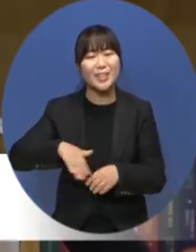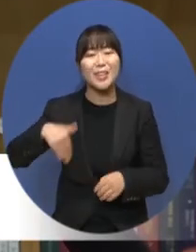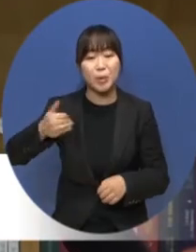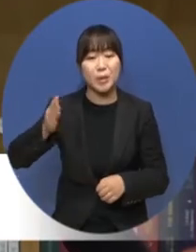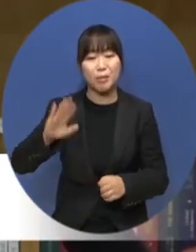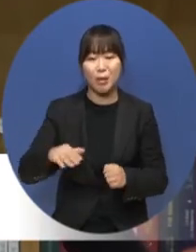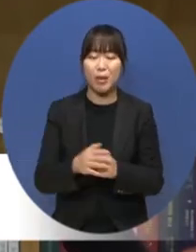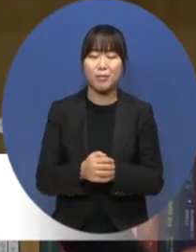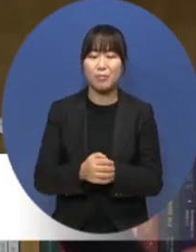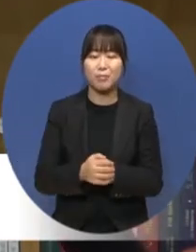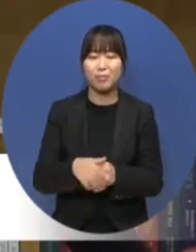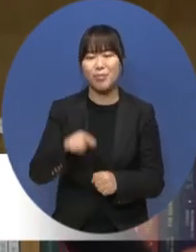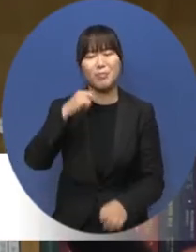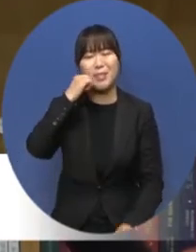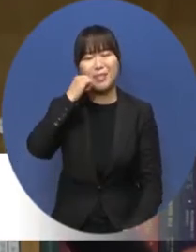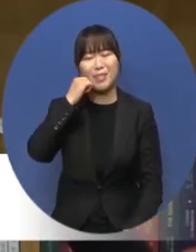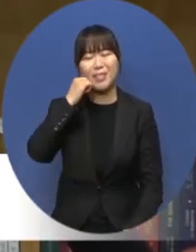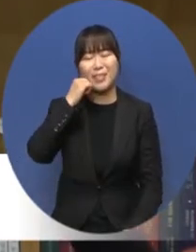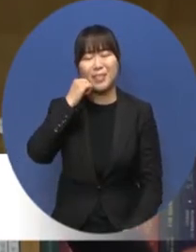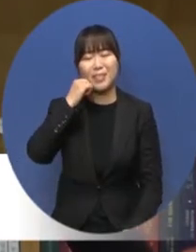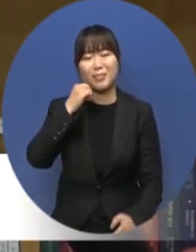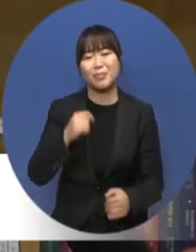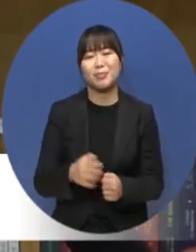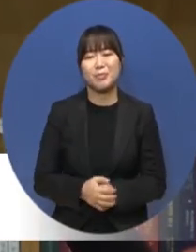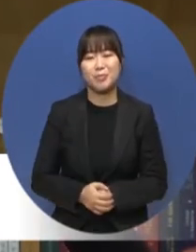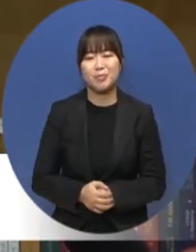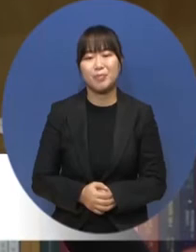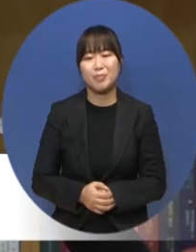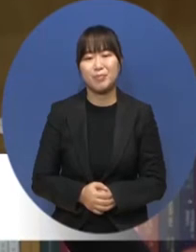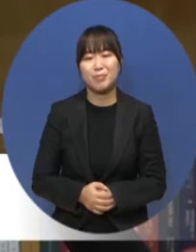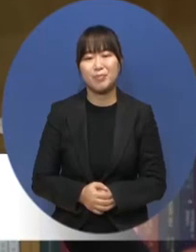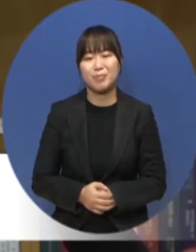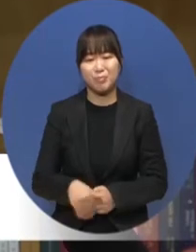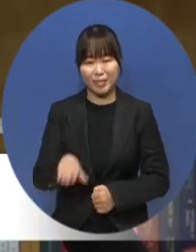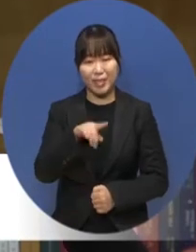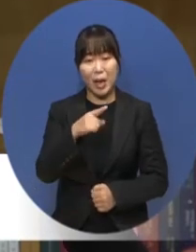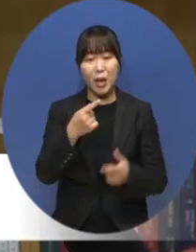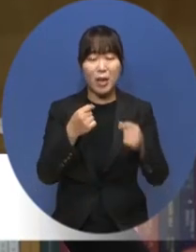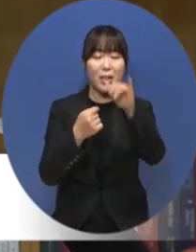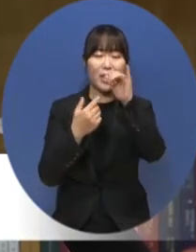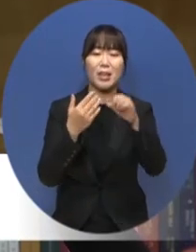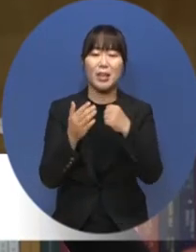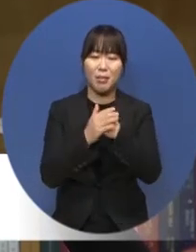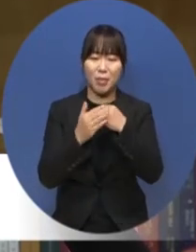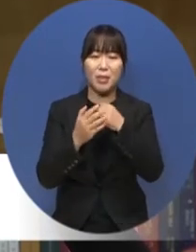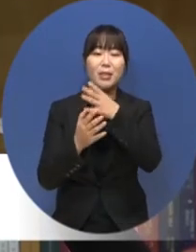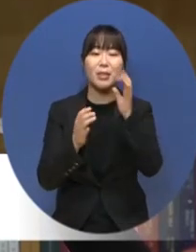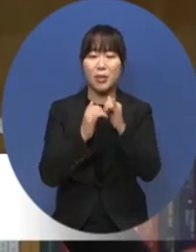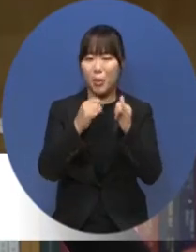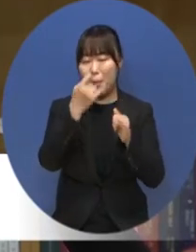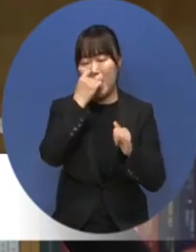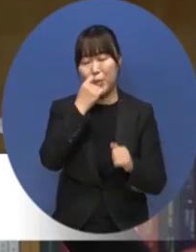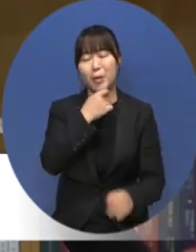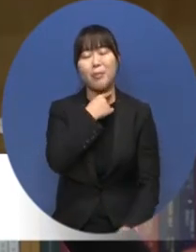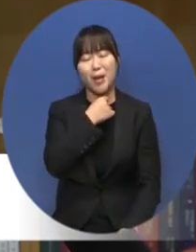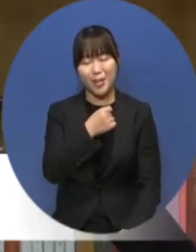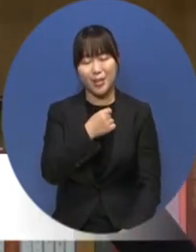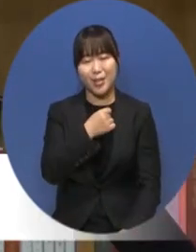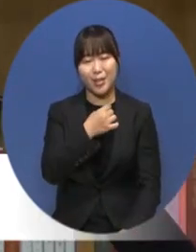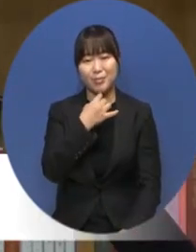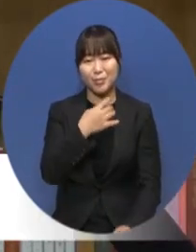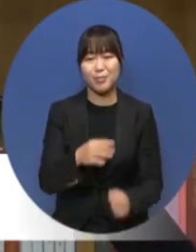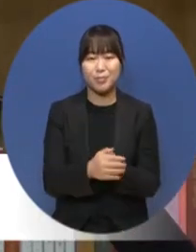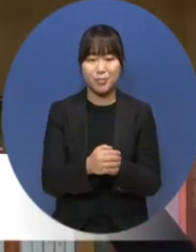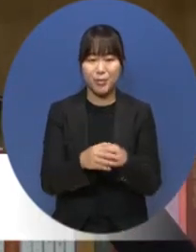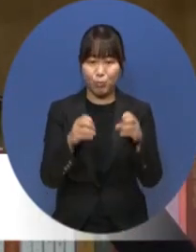좀 그건 못해 우리는 l10 에 이런게 있어서 늘 그이도 배우기만 하면 좋겠다는 거